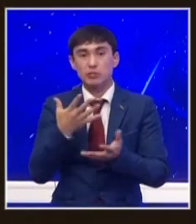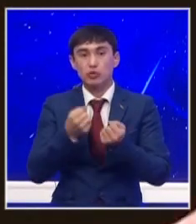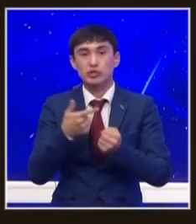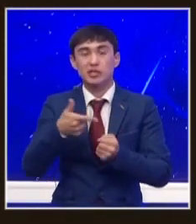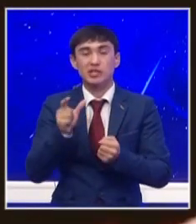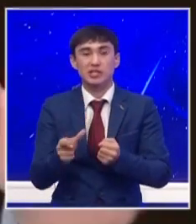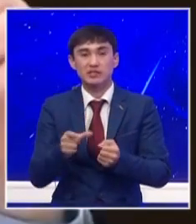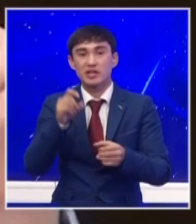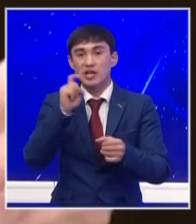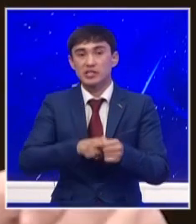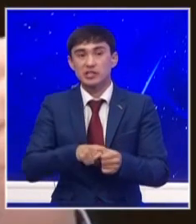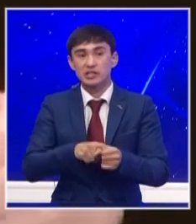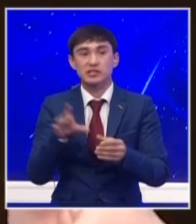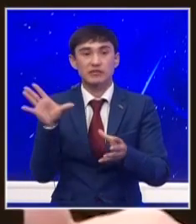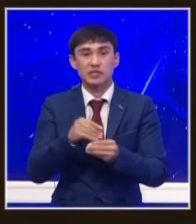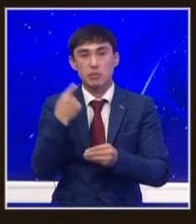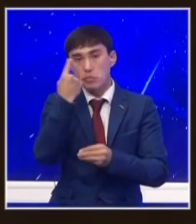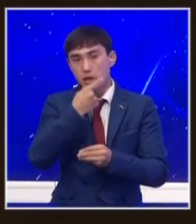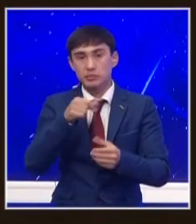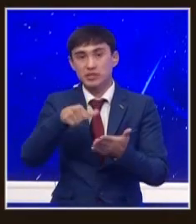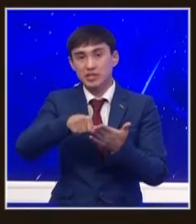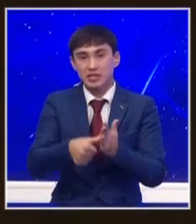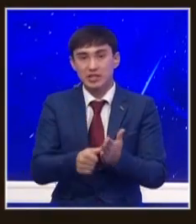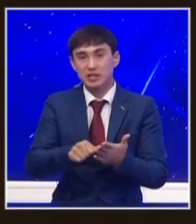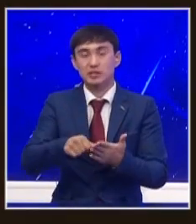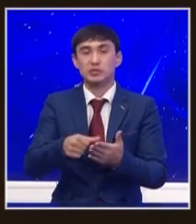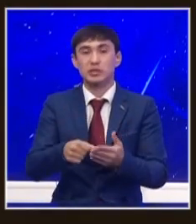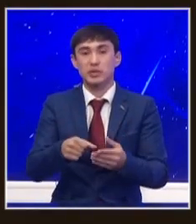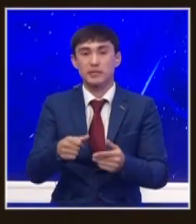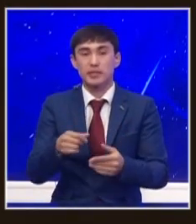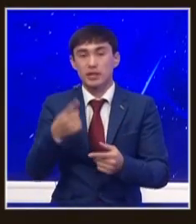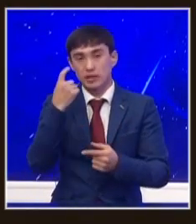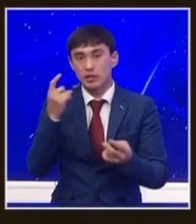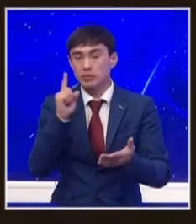гражданство регистрируются со всеми биометрическими и дактилоскопические